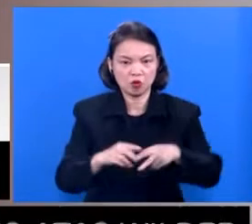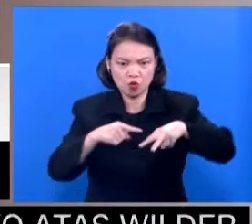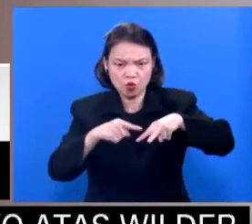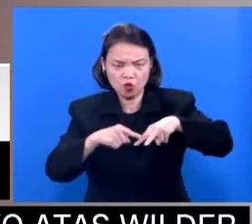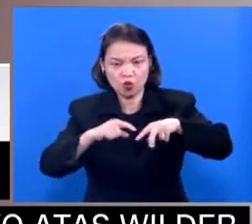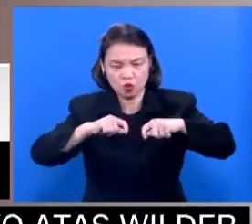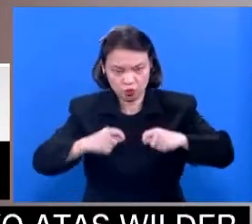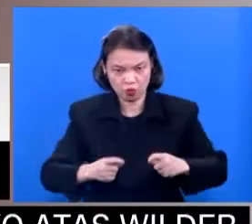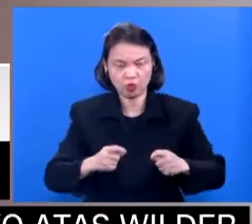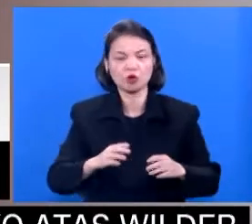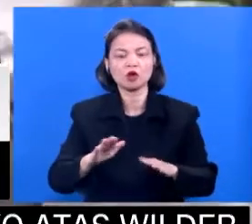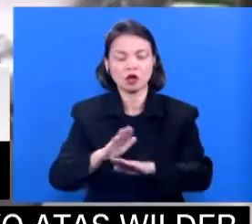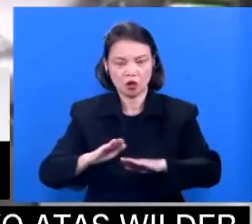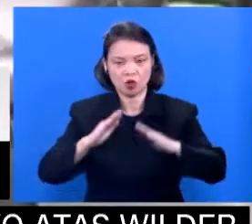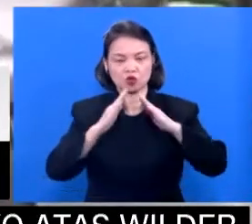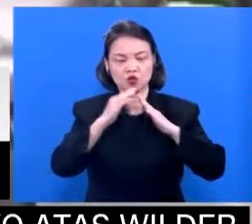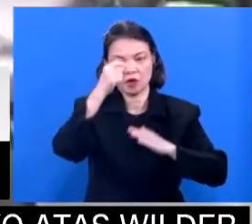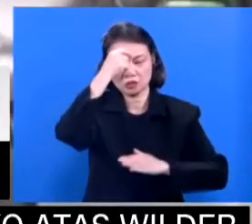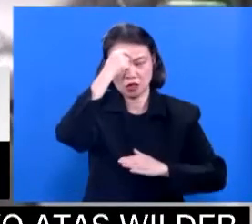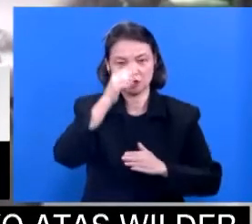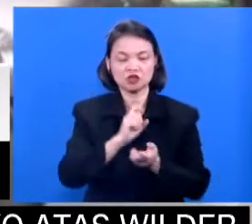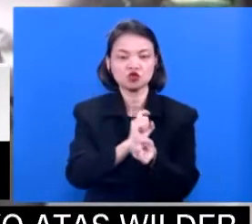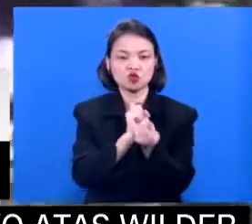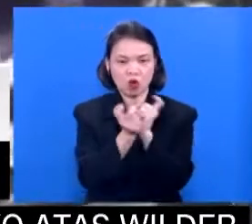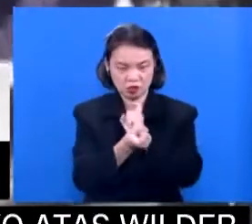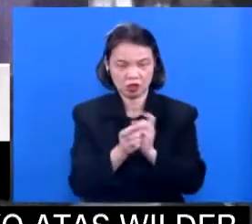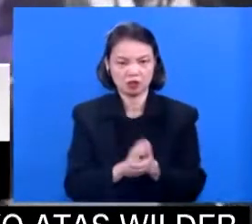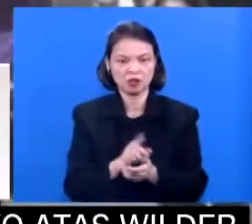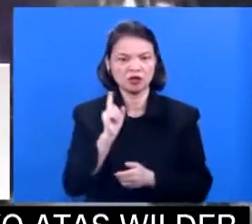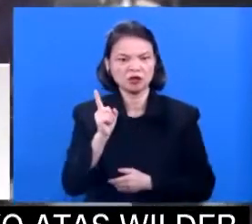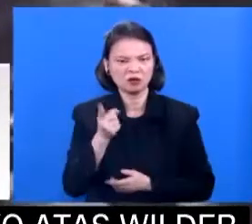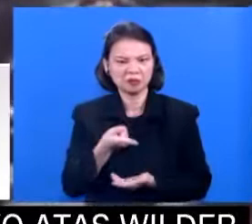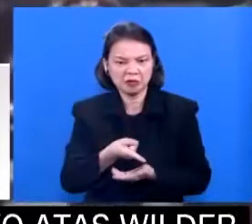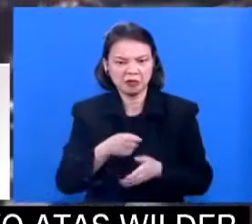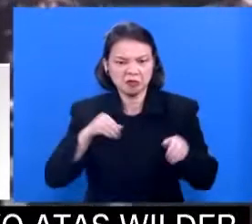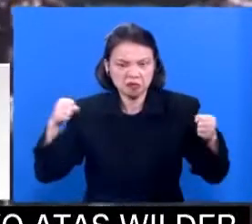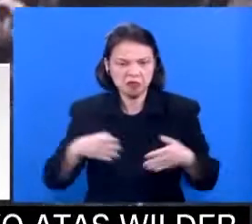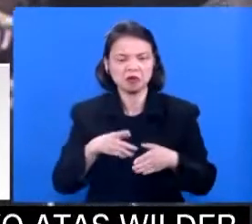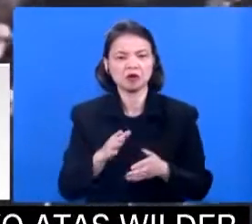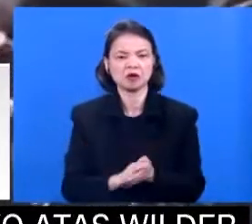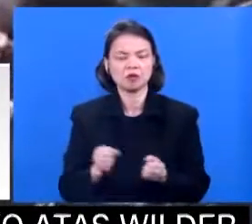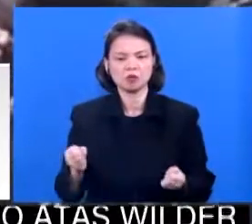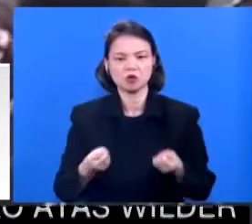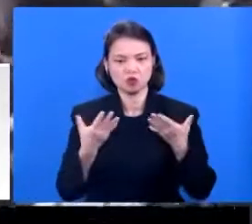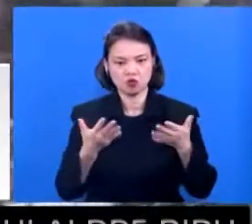Siti Khadijah Taman Sidoarjo. Kejadian ini pun sempat menimbulkan kemacetan.